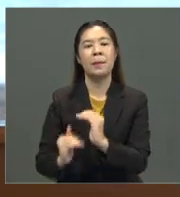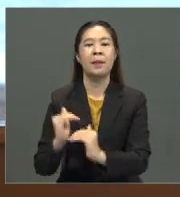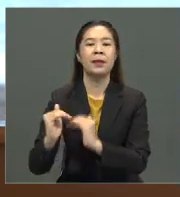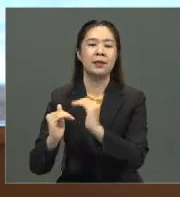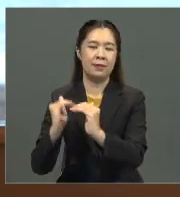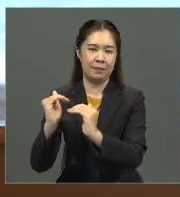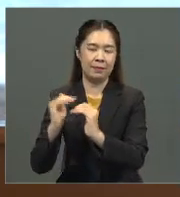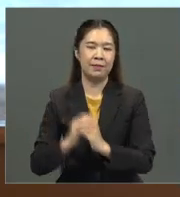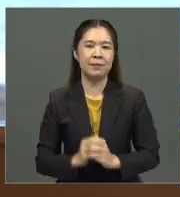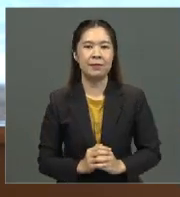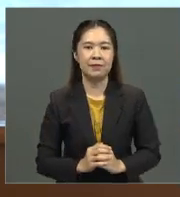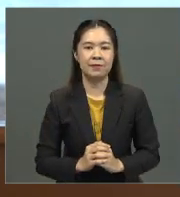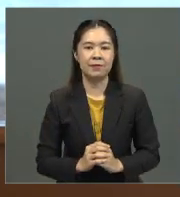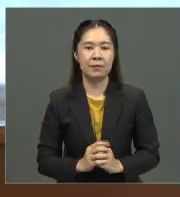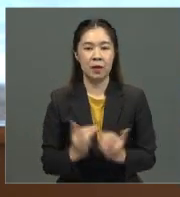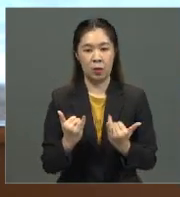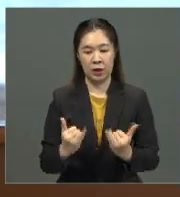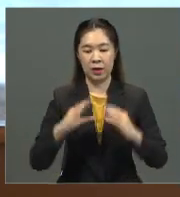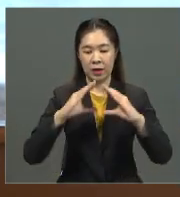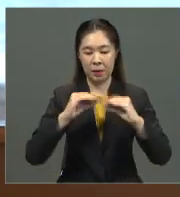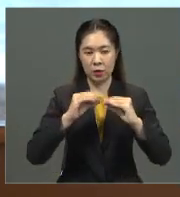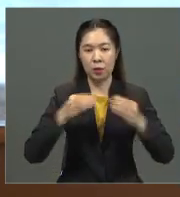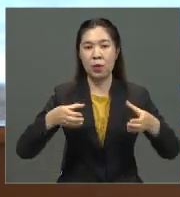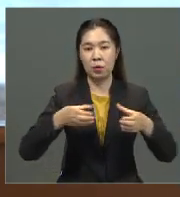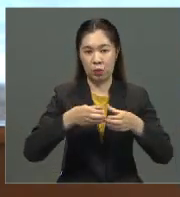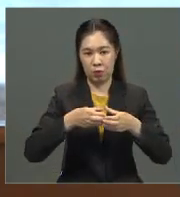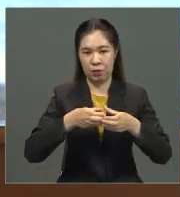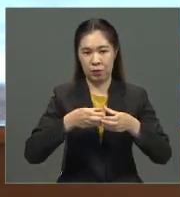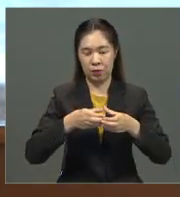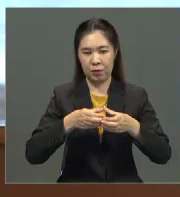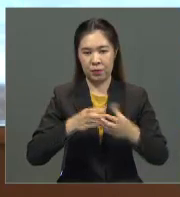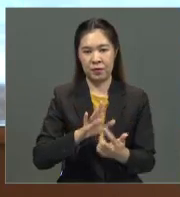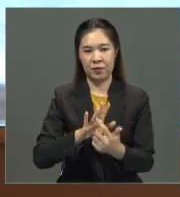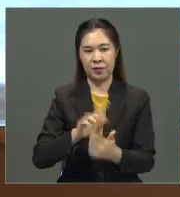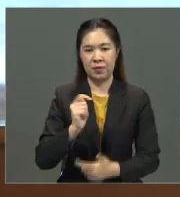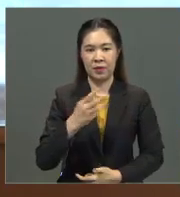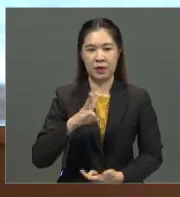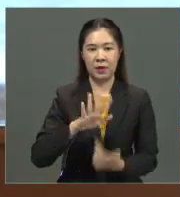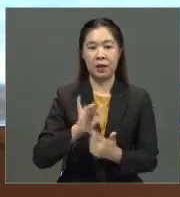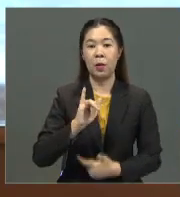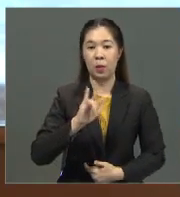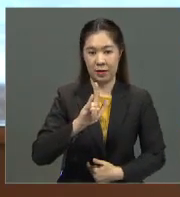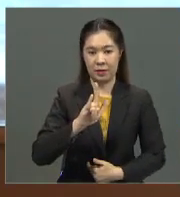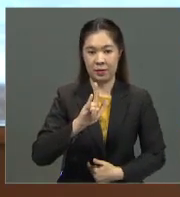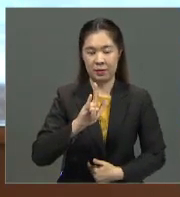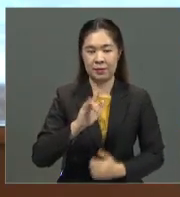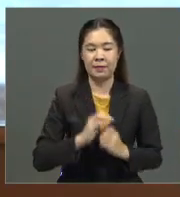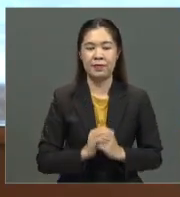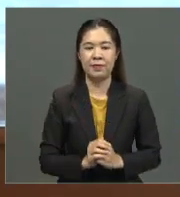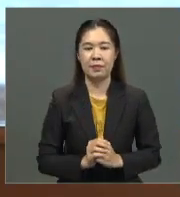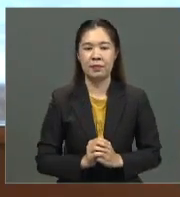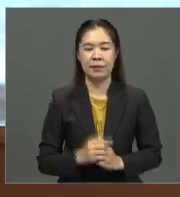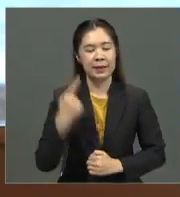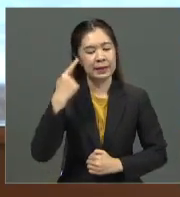พี่น้องประชาชนฉะนั้นวันนี้ในที่ประชุมพรรคเนี่ยคุณเทวัญลิปตพันลบหัวหน้าพรรคชาติพัฒนาก็